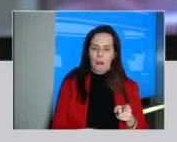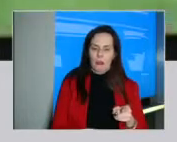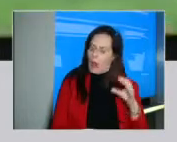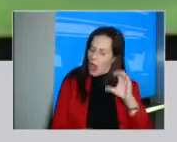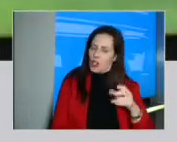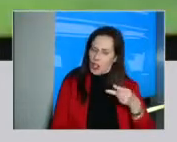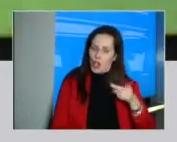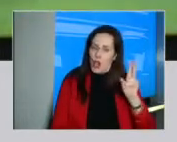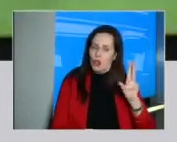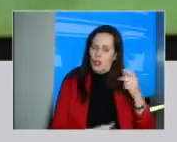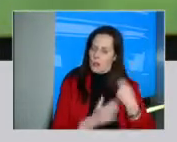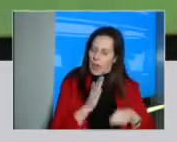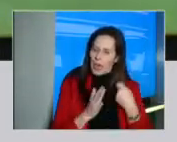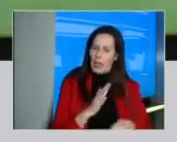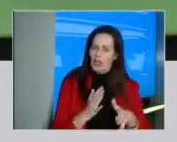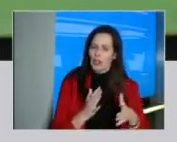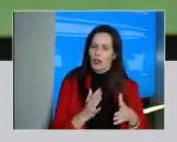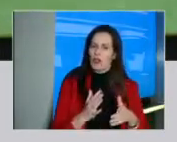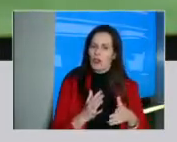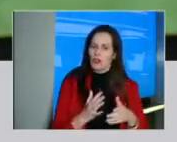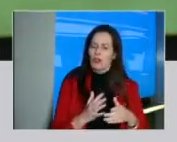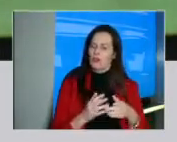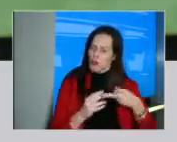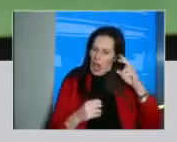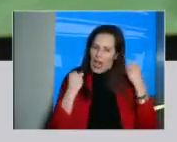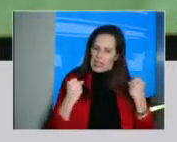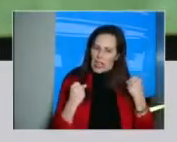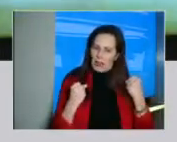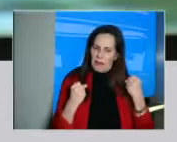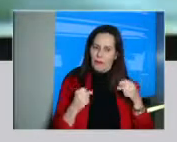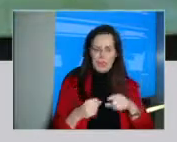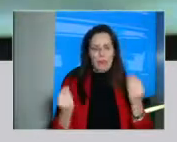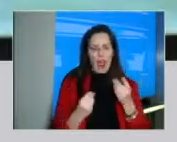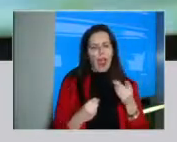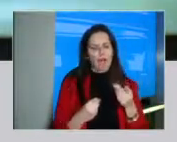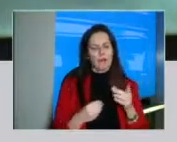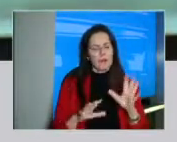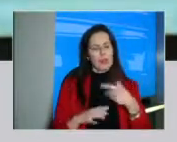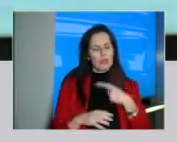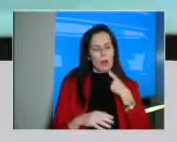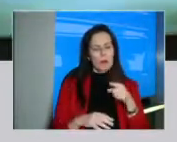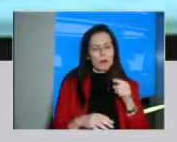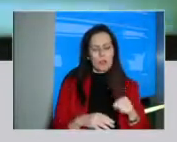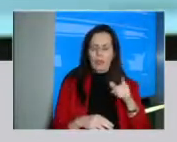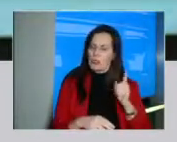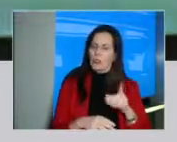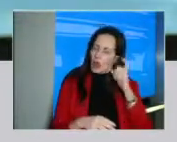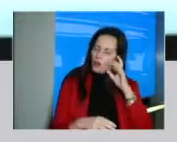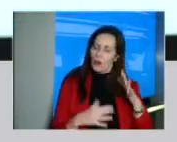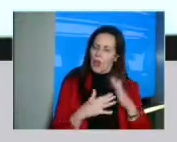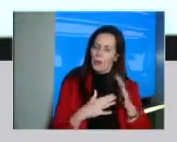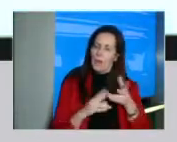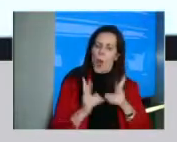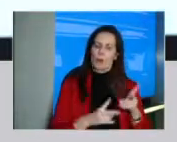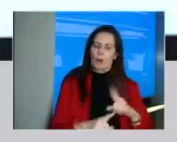להשקיע יותר ברכש, בהתעצמות. זה דבר שאפשר, מה שאנחנו קוראים לזה שצריך לשקול, לבדוק מה